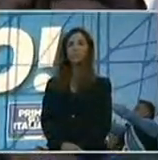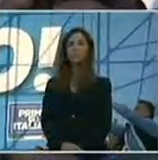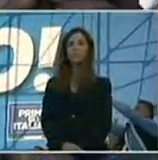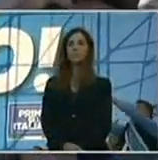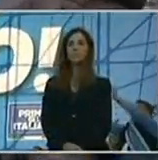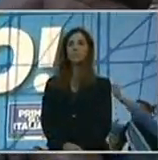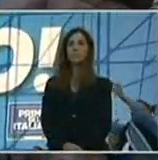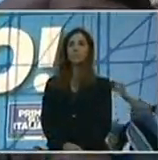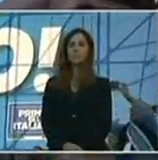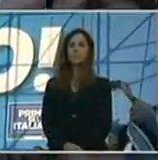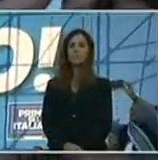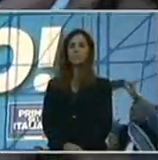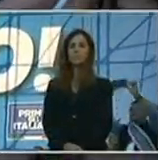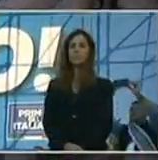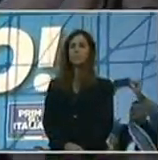Alessandro Campi.